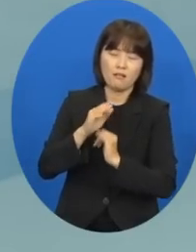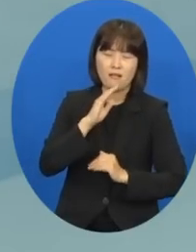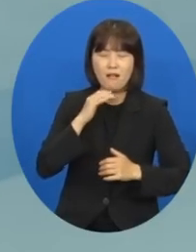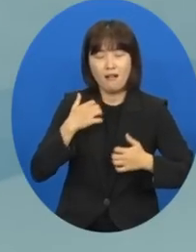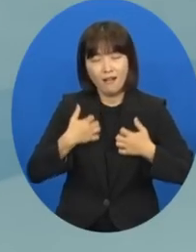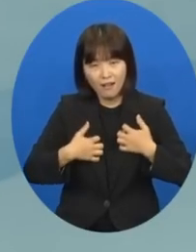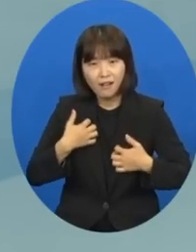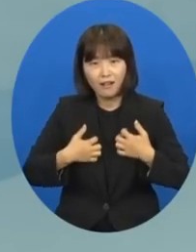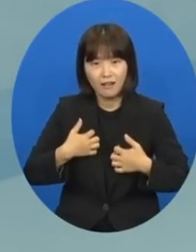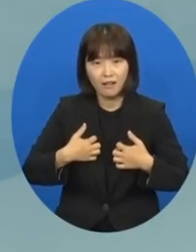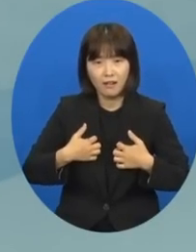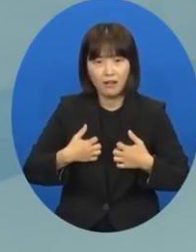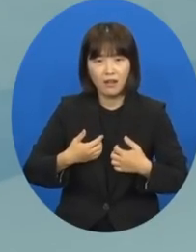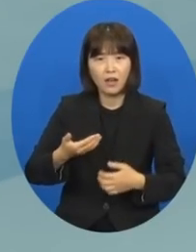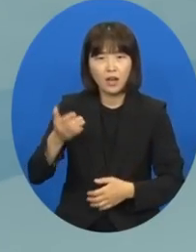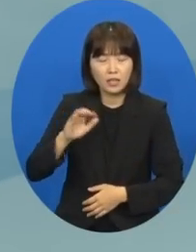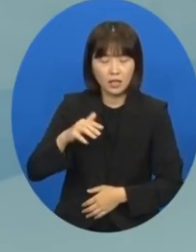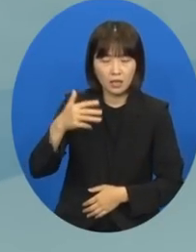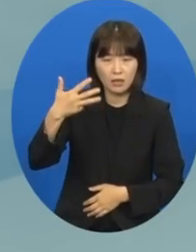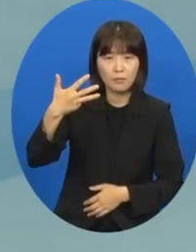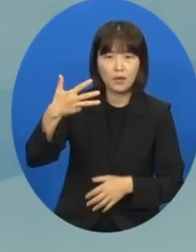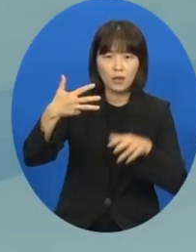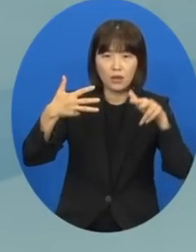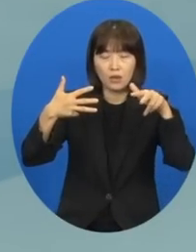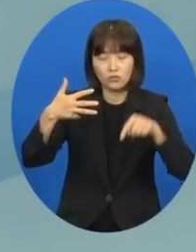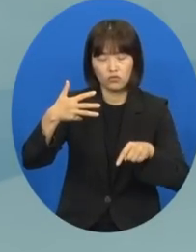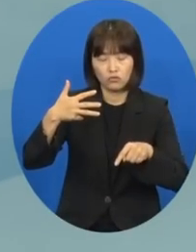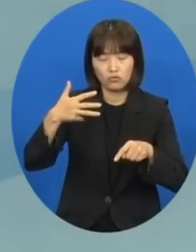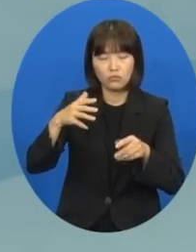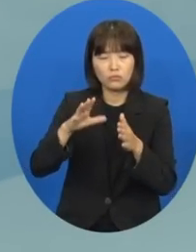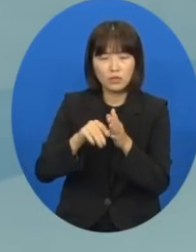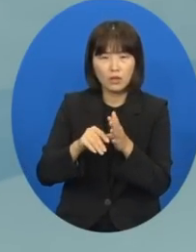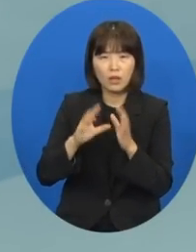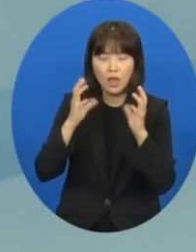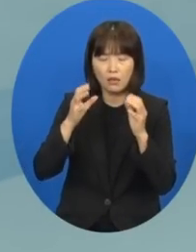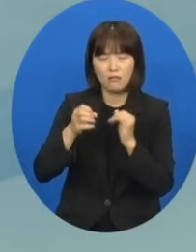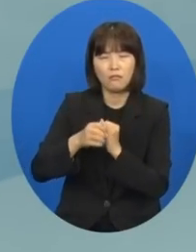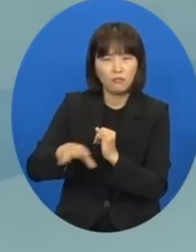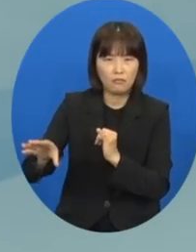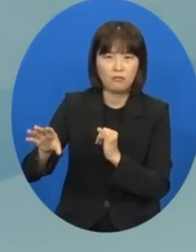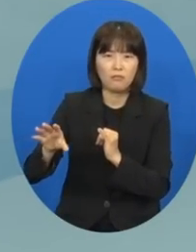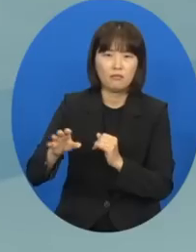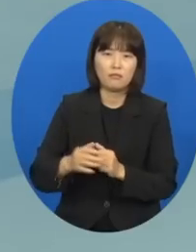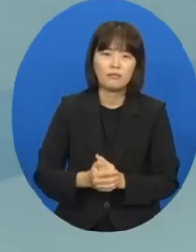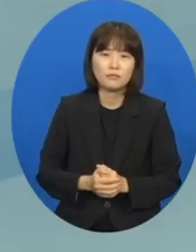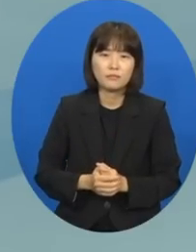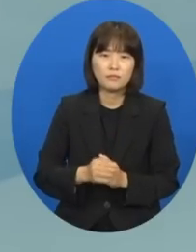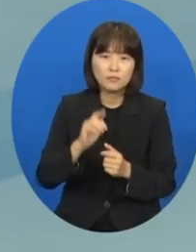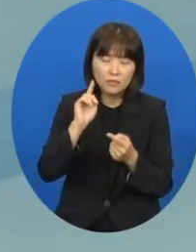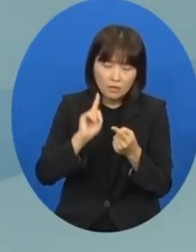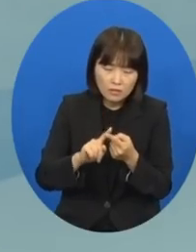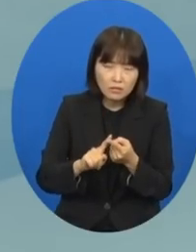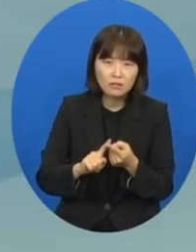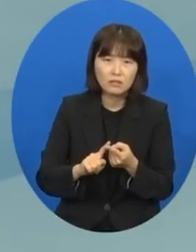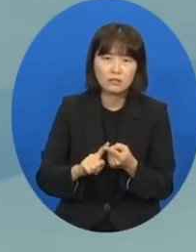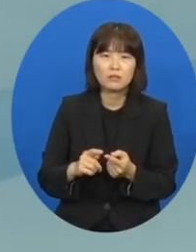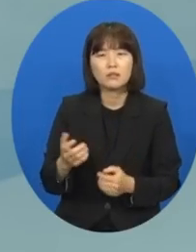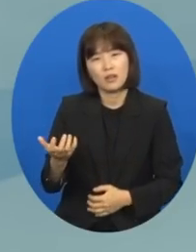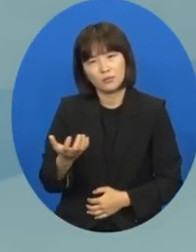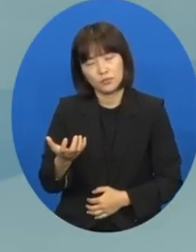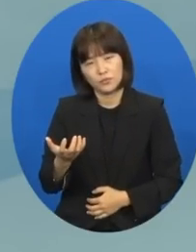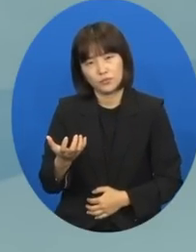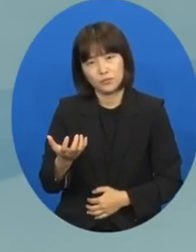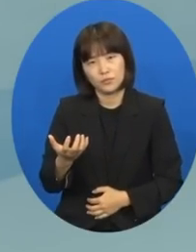기뻤을까. 근데 8주차 때 유산을 하는 거예요. 여러분, 그 아픔과 그